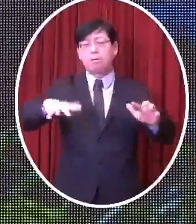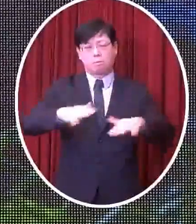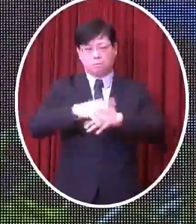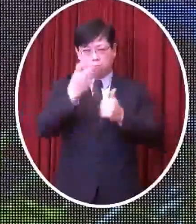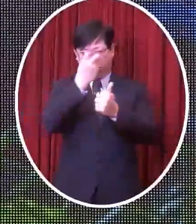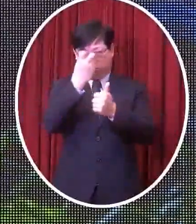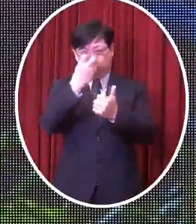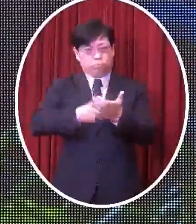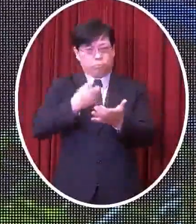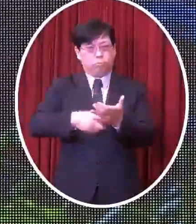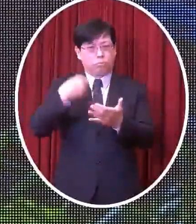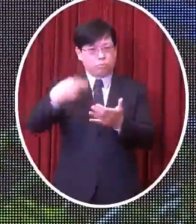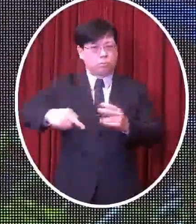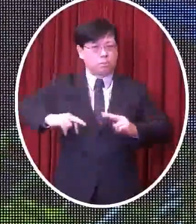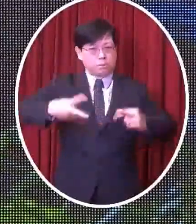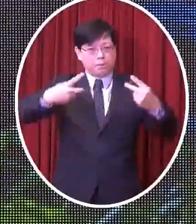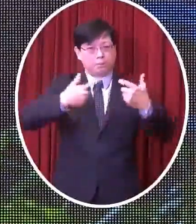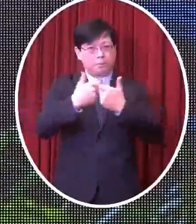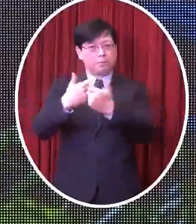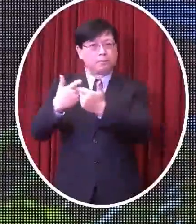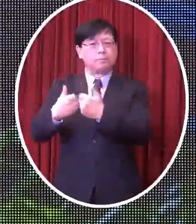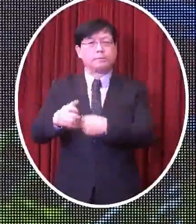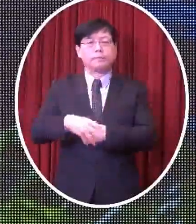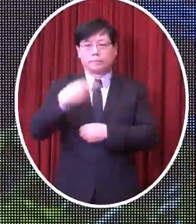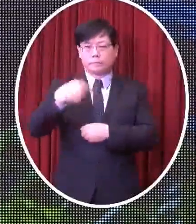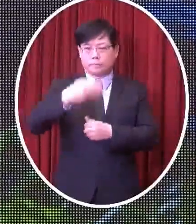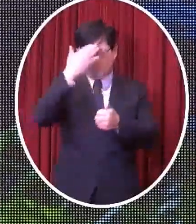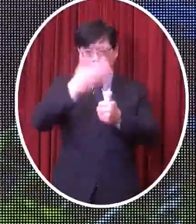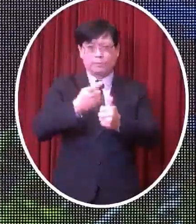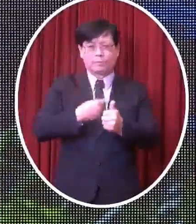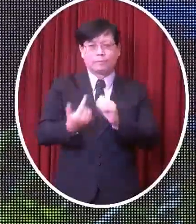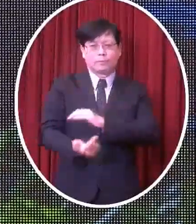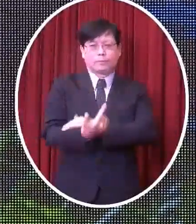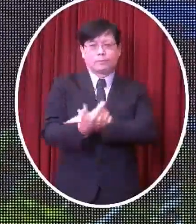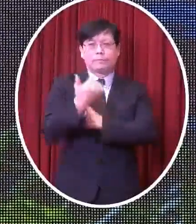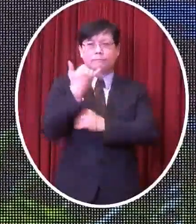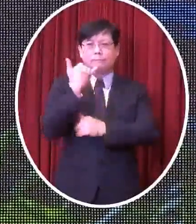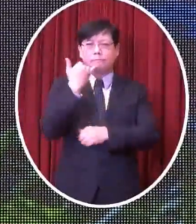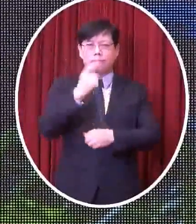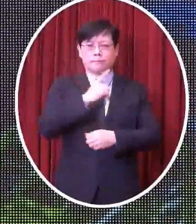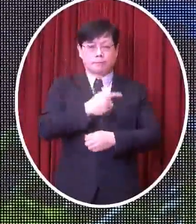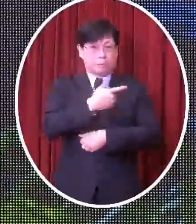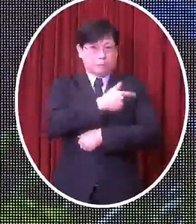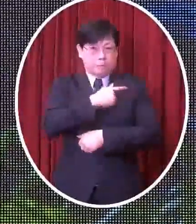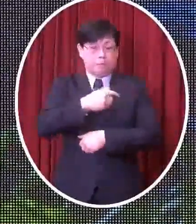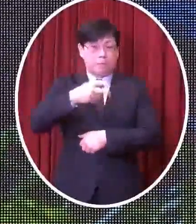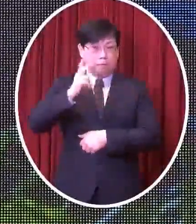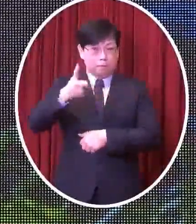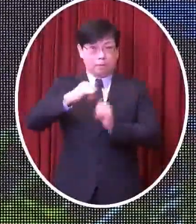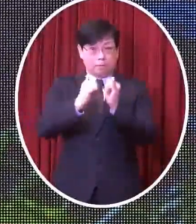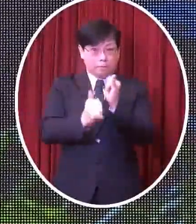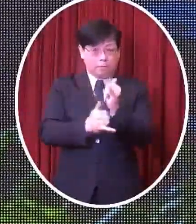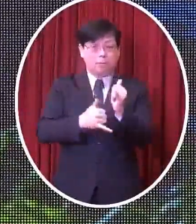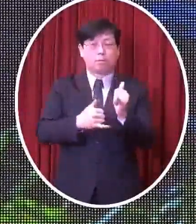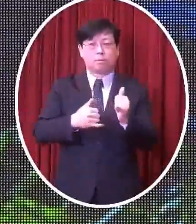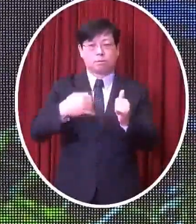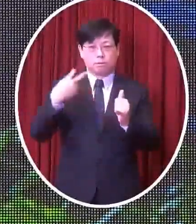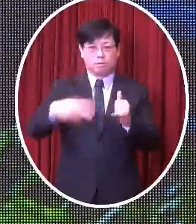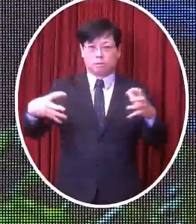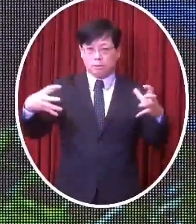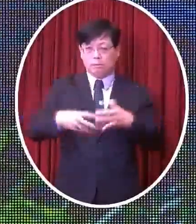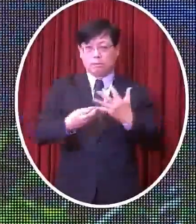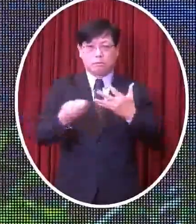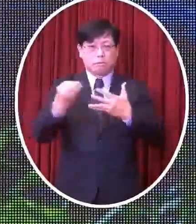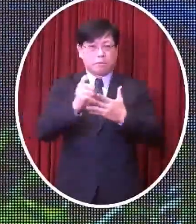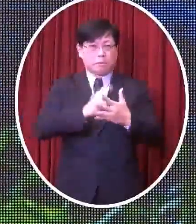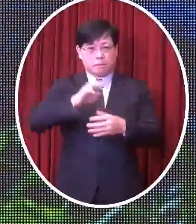续地调整各项防疫措施，也请大家尽早前往接种次世代的疫苗，共同提升整